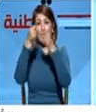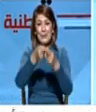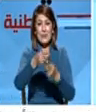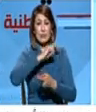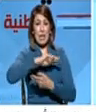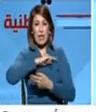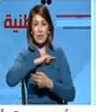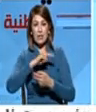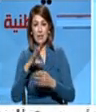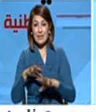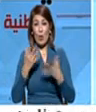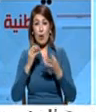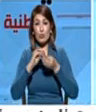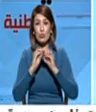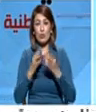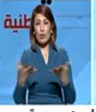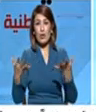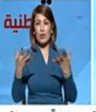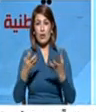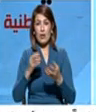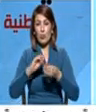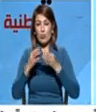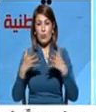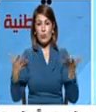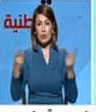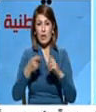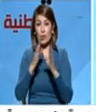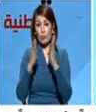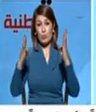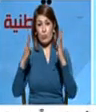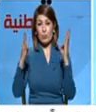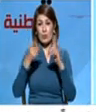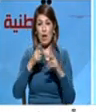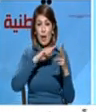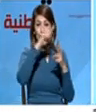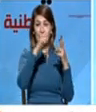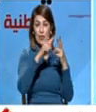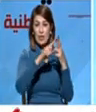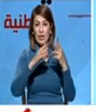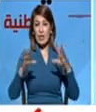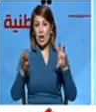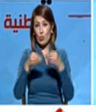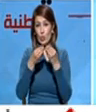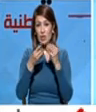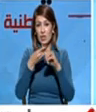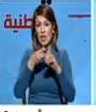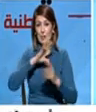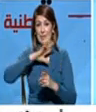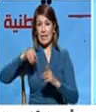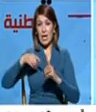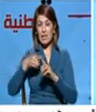دونك انا اني اللي انه بالنسبه لل ثلاثيه ما بين بشانهم يخلصوا معناها في شهر